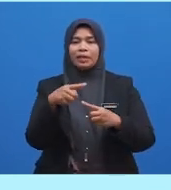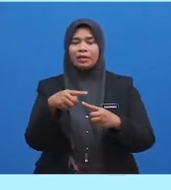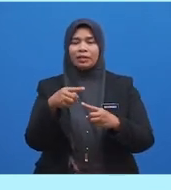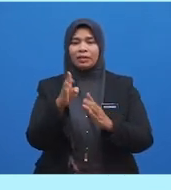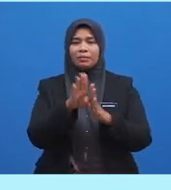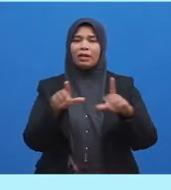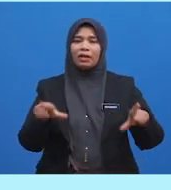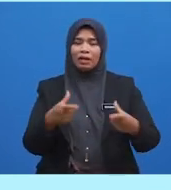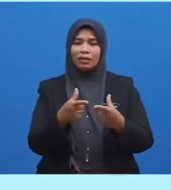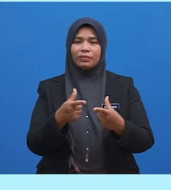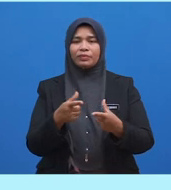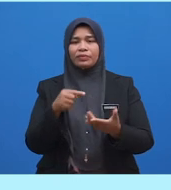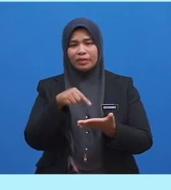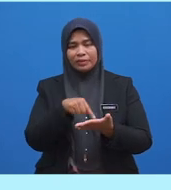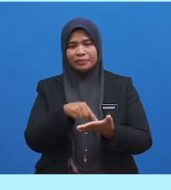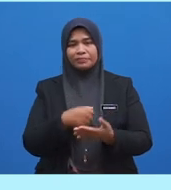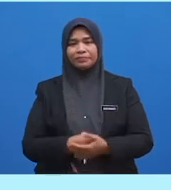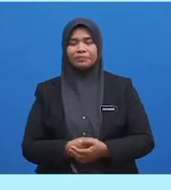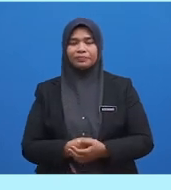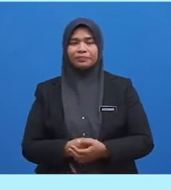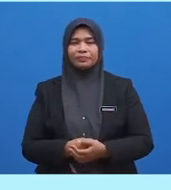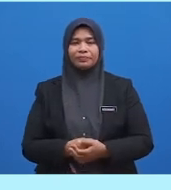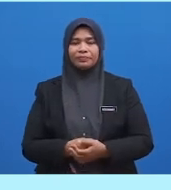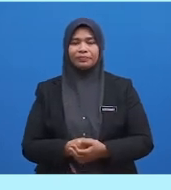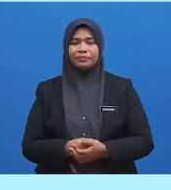berlakunya keadaan ini